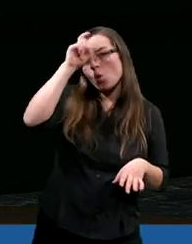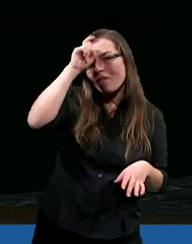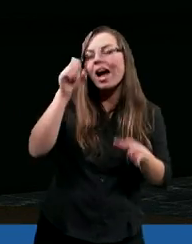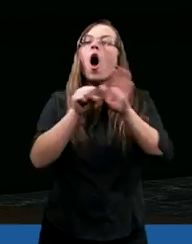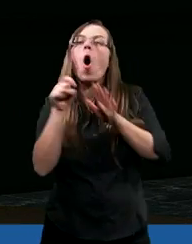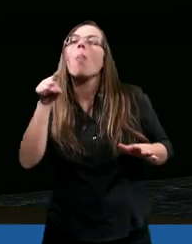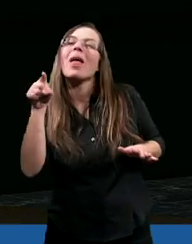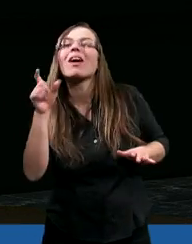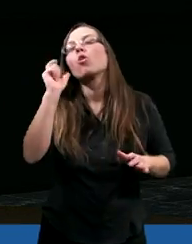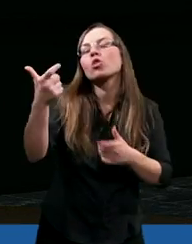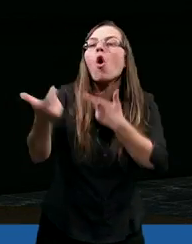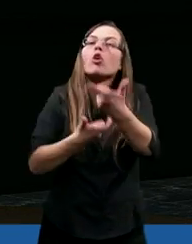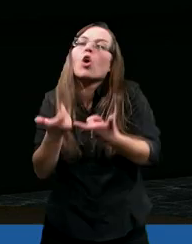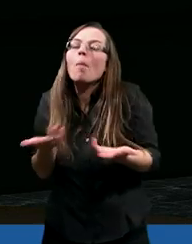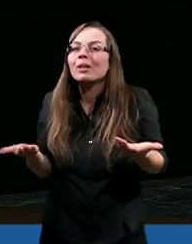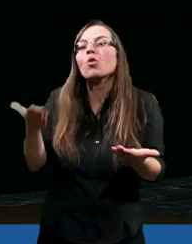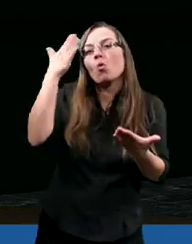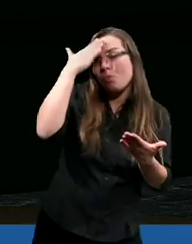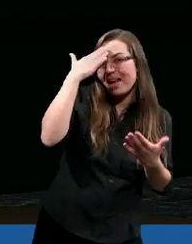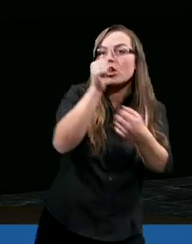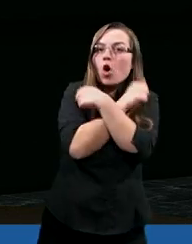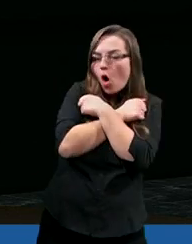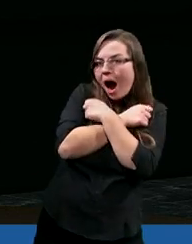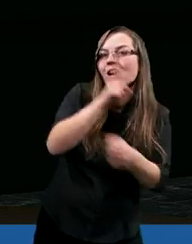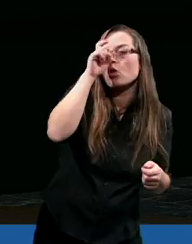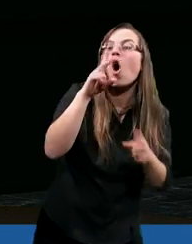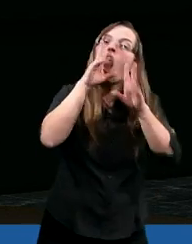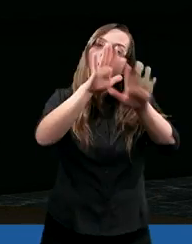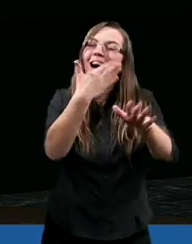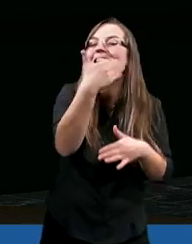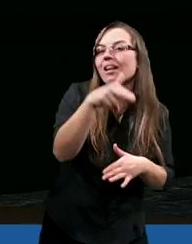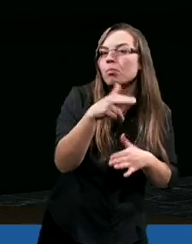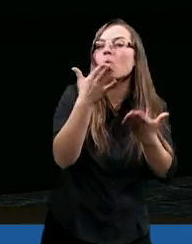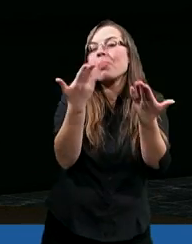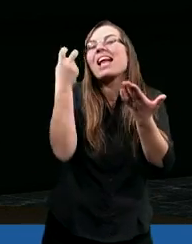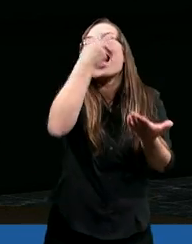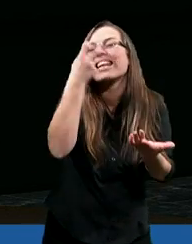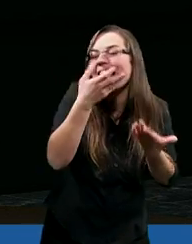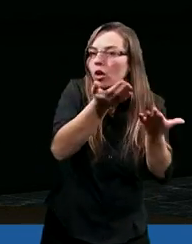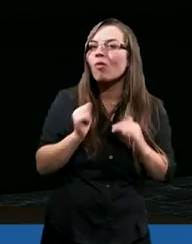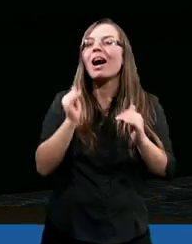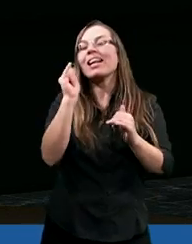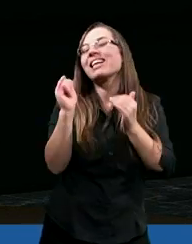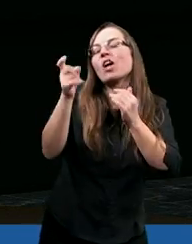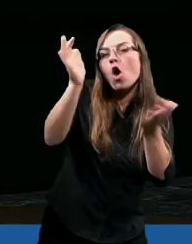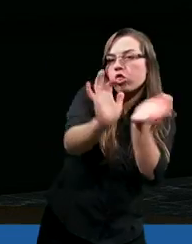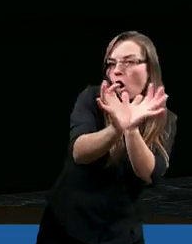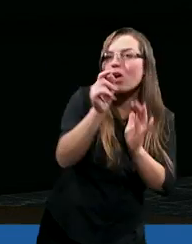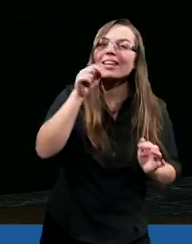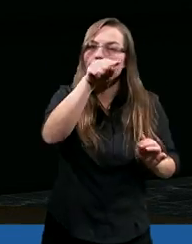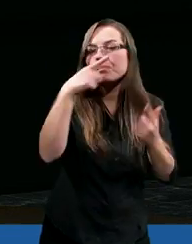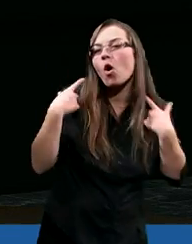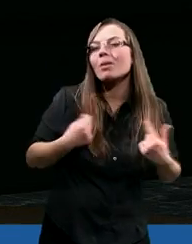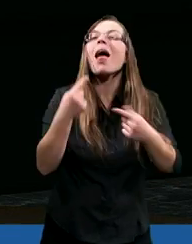od tego, co on robi. Żeby umieć go kochać, okazać mu zainteresowanie i troskę o niego.